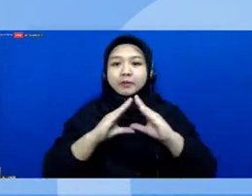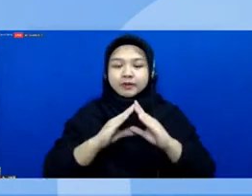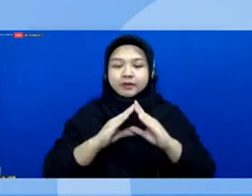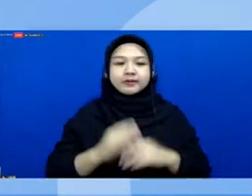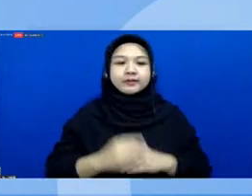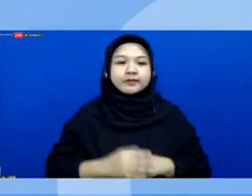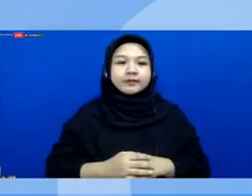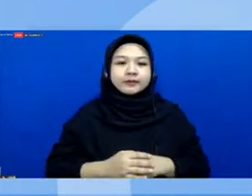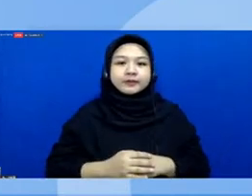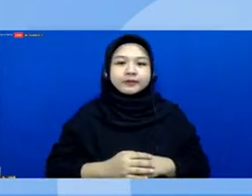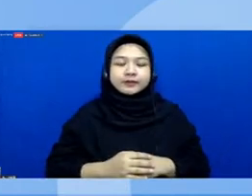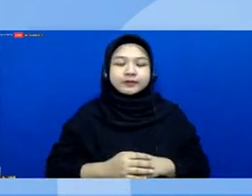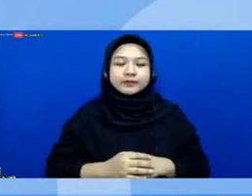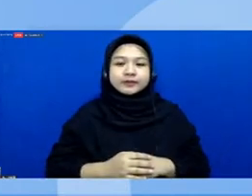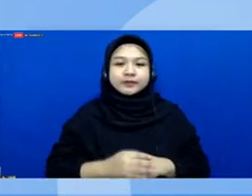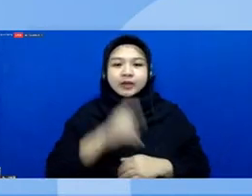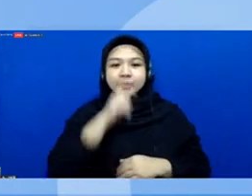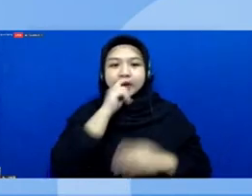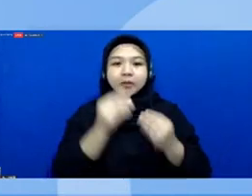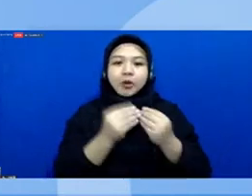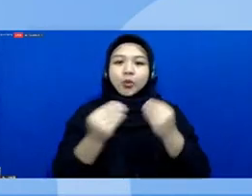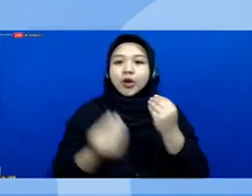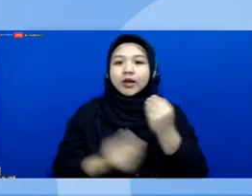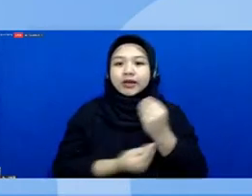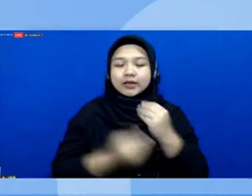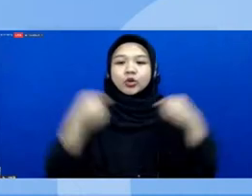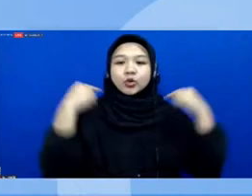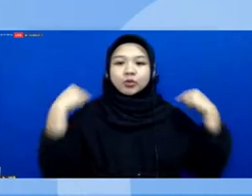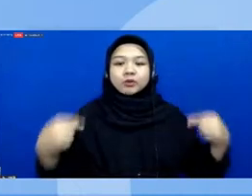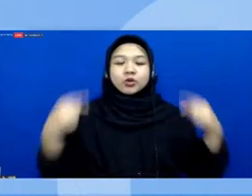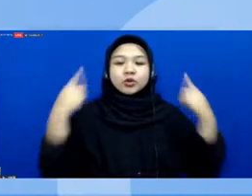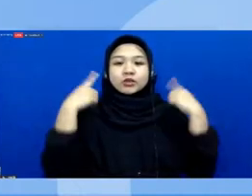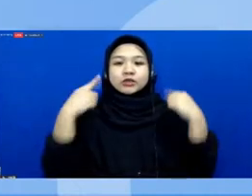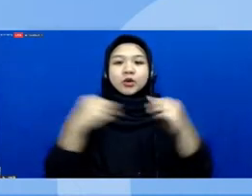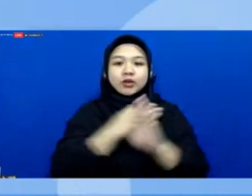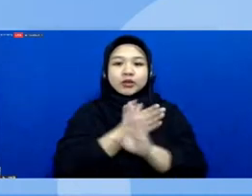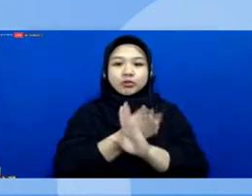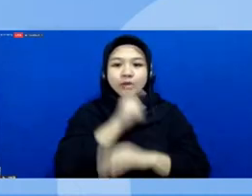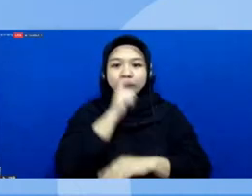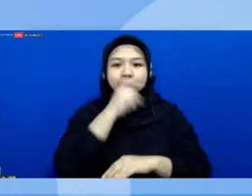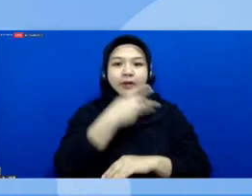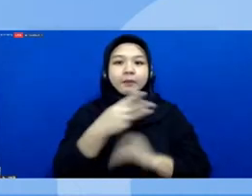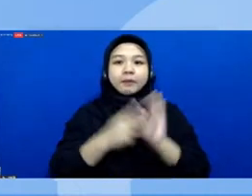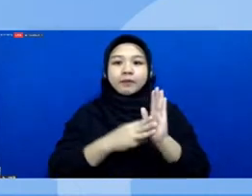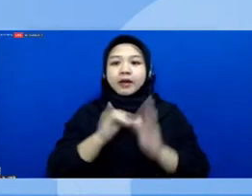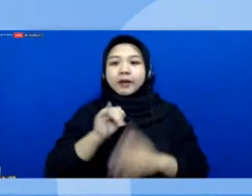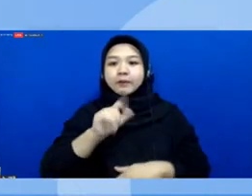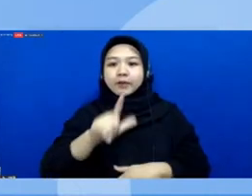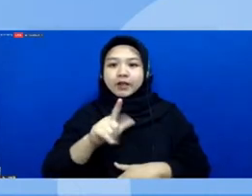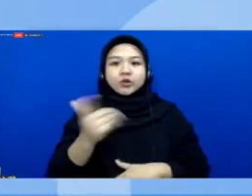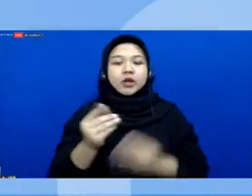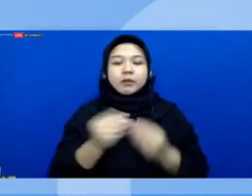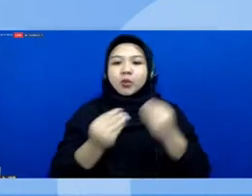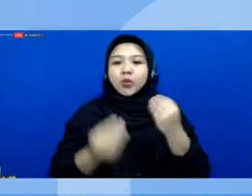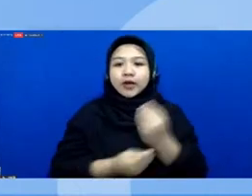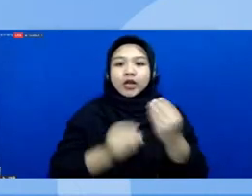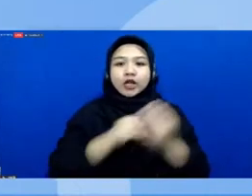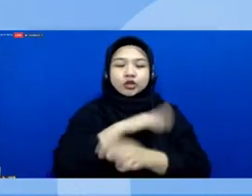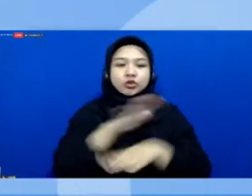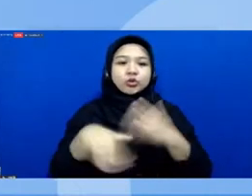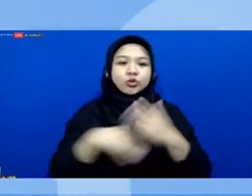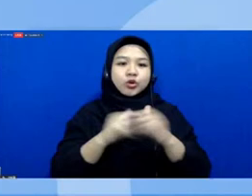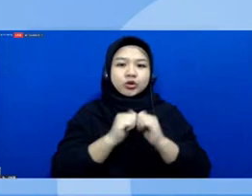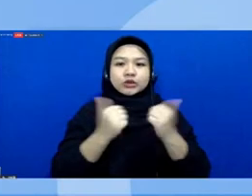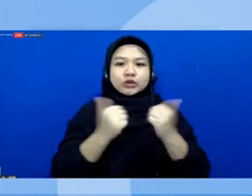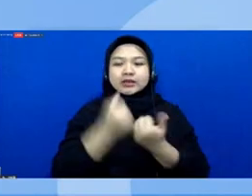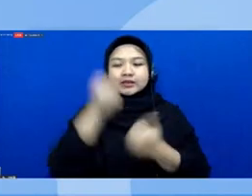Timur, Dr. Emil Dardak, and representatives from local government associations, health experts, and the implementing teams